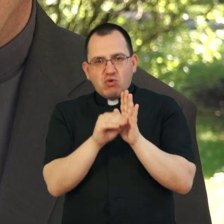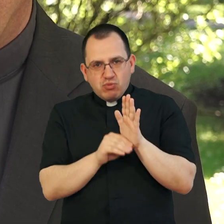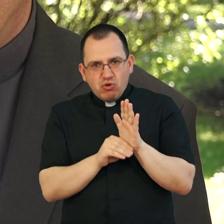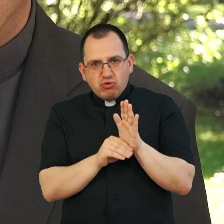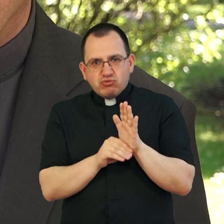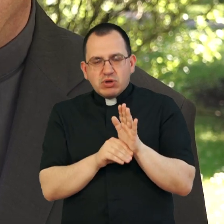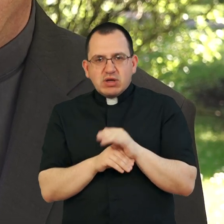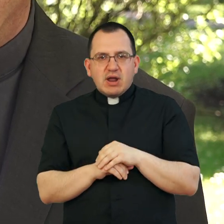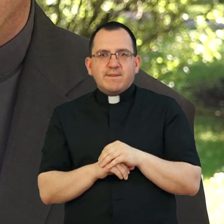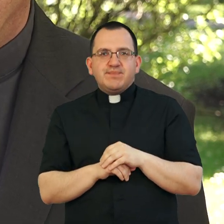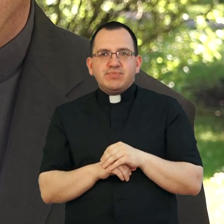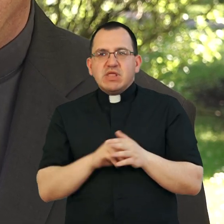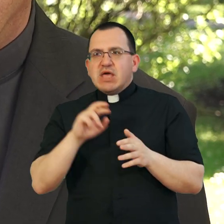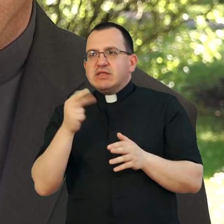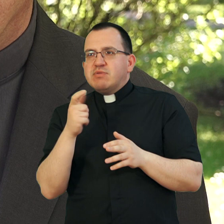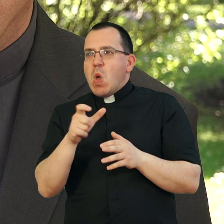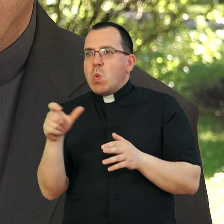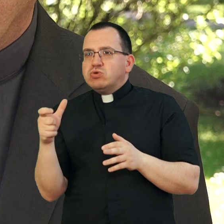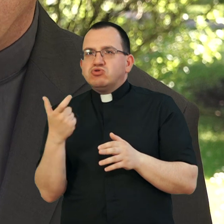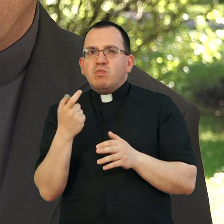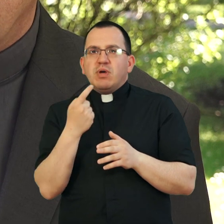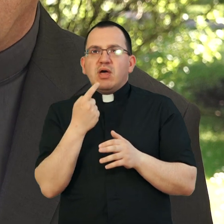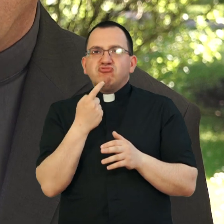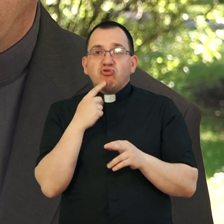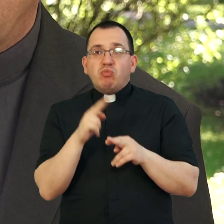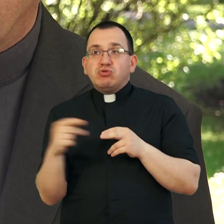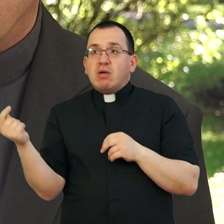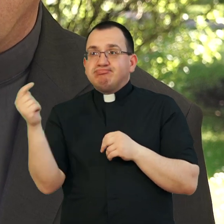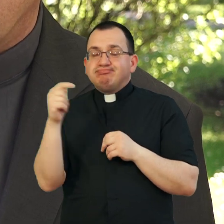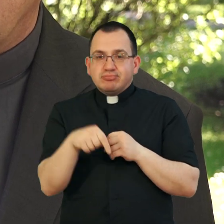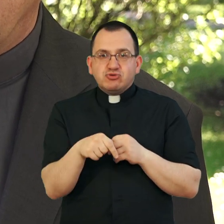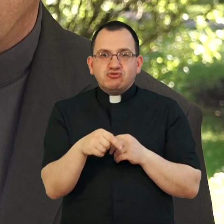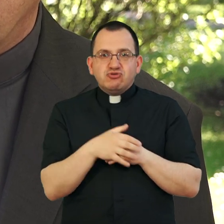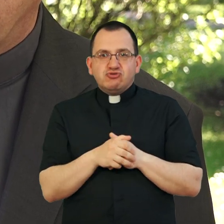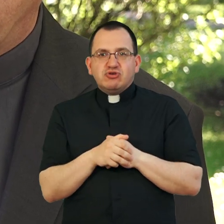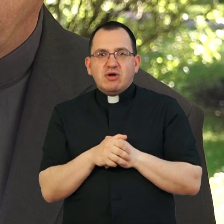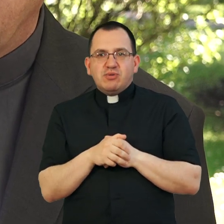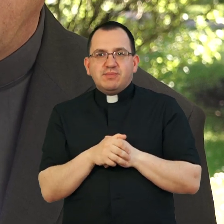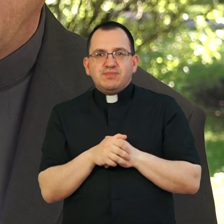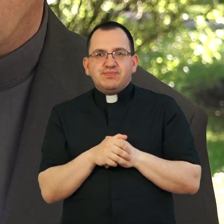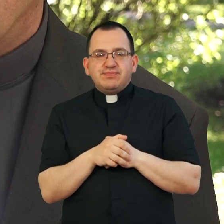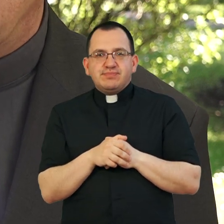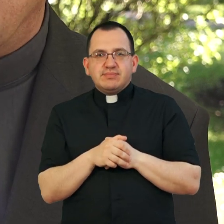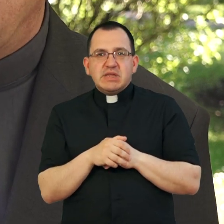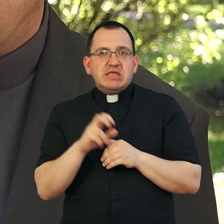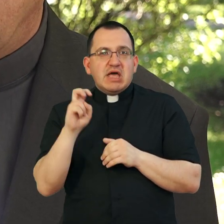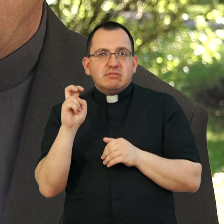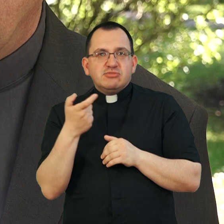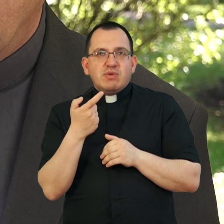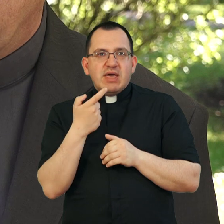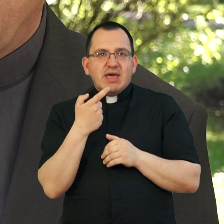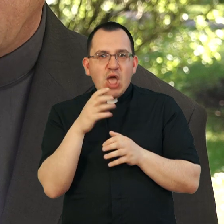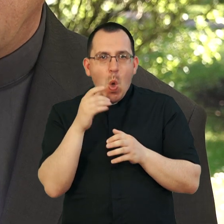tu subotu navečer za sve one koji će hodočasnike i obitelji koje će doći već u subotu popodne i koji će biti